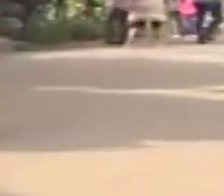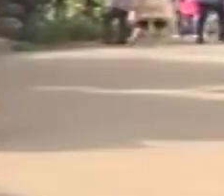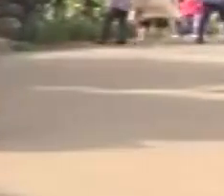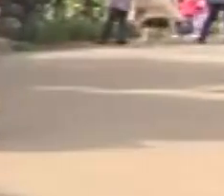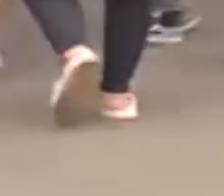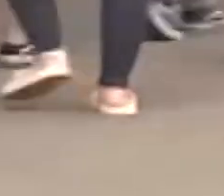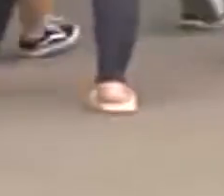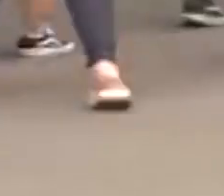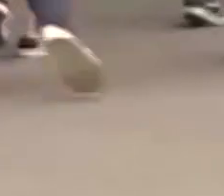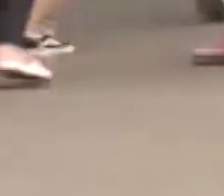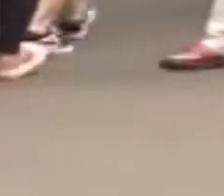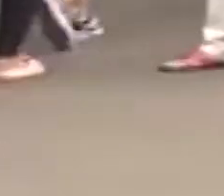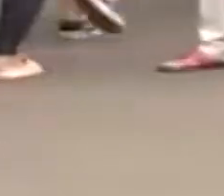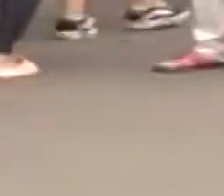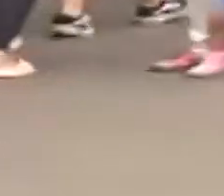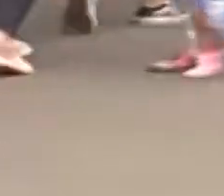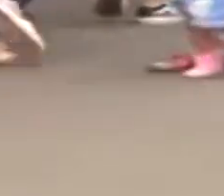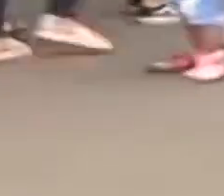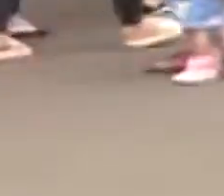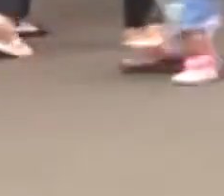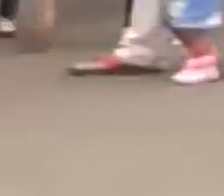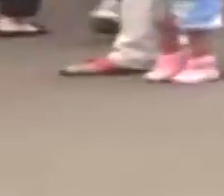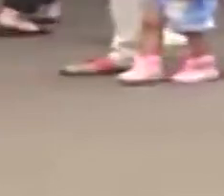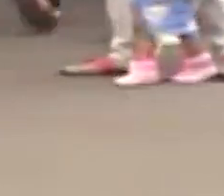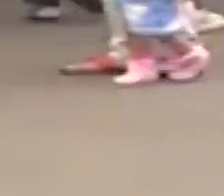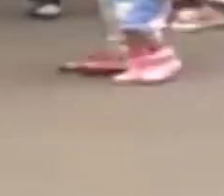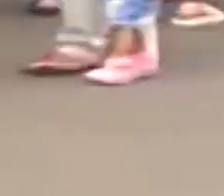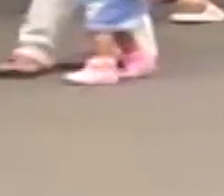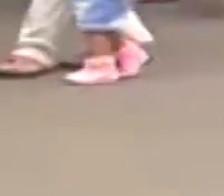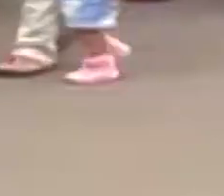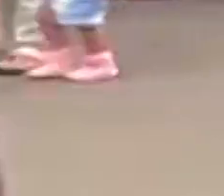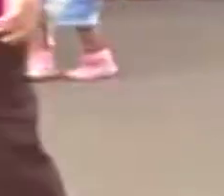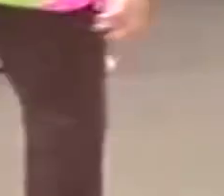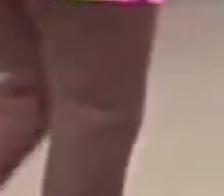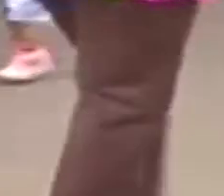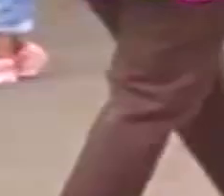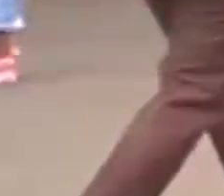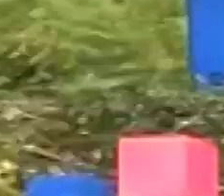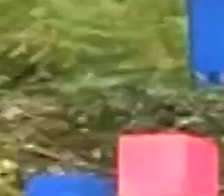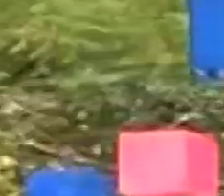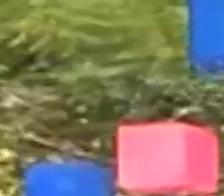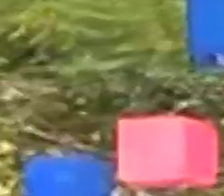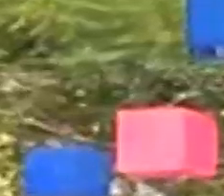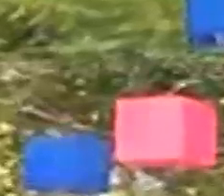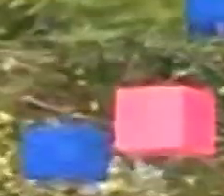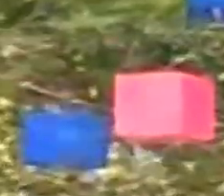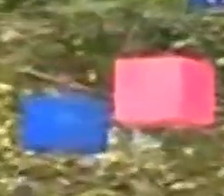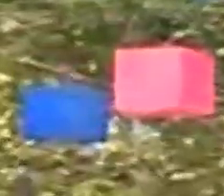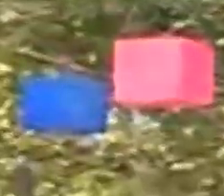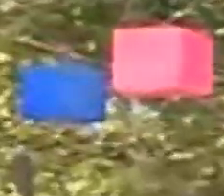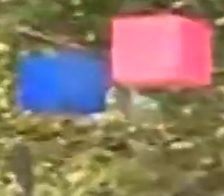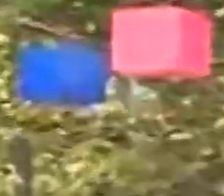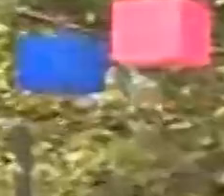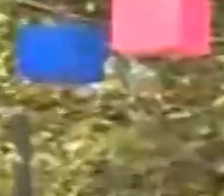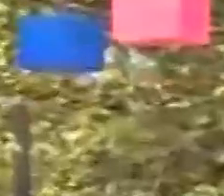menjadi daya tarik dari tempat ini. Tak hanya berfoto, wisatawan juga bisa menikmati makanan tradisional khas Parahyangan hingga